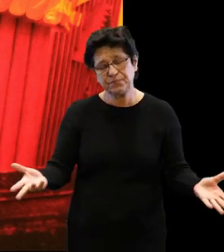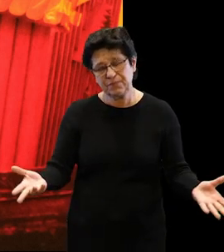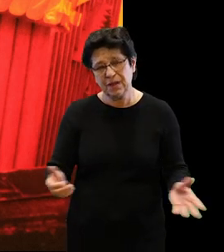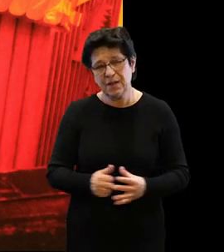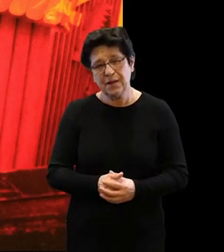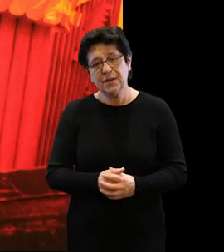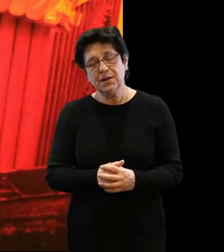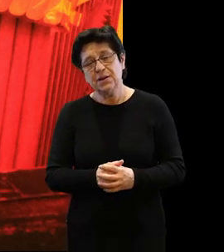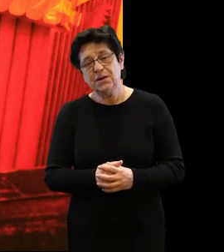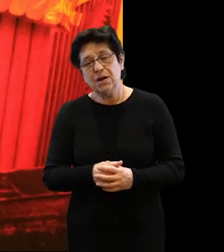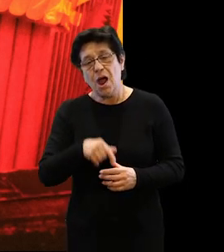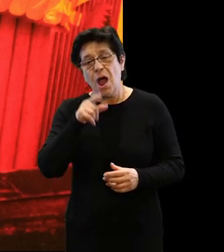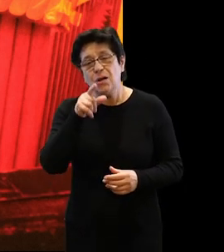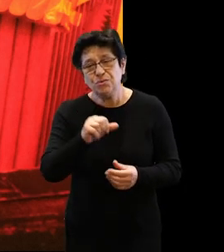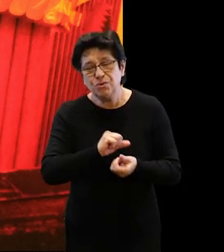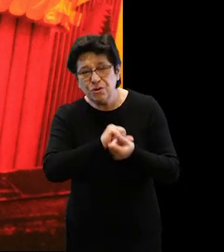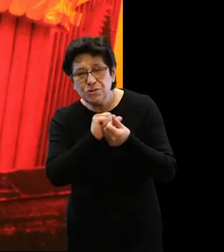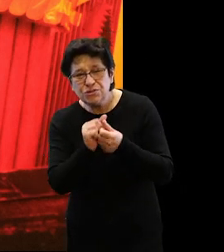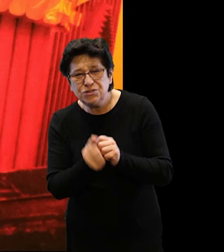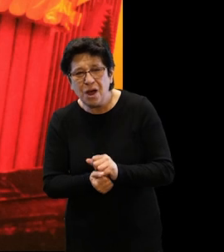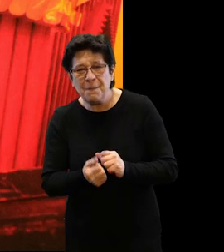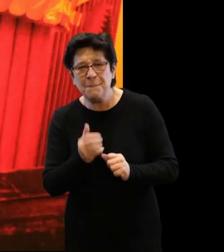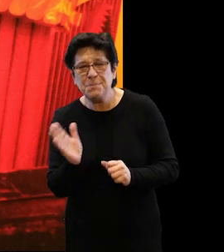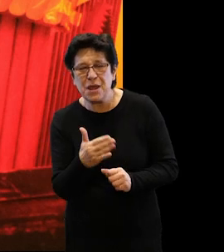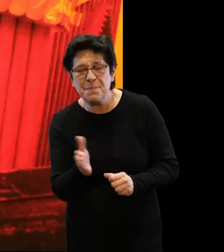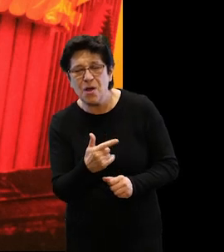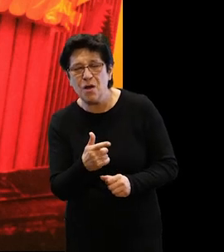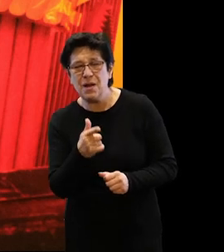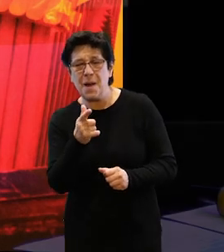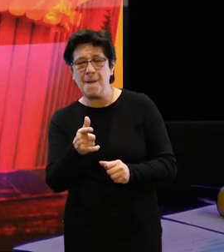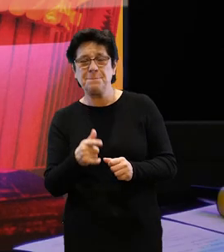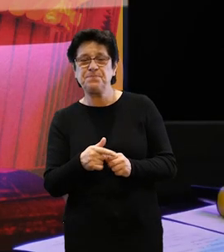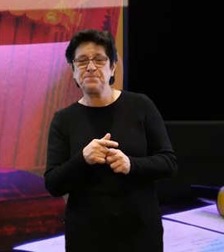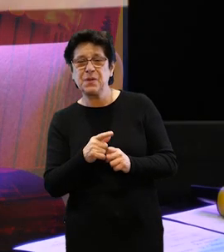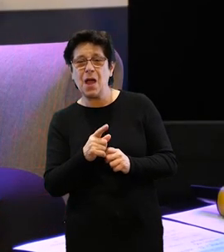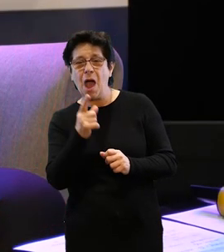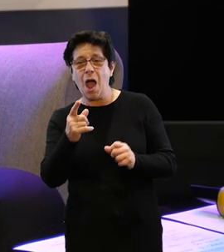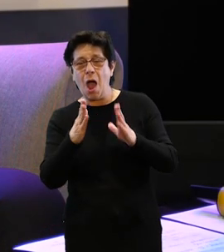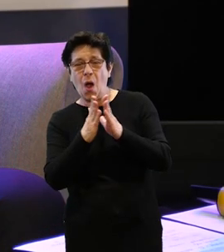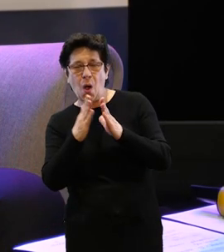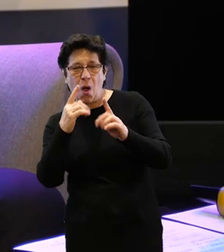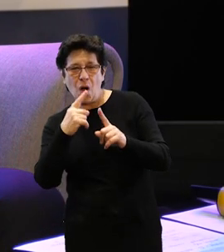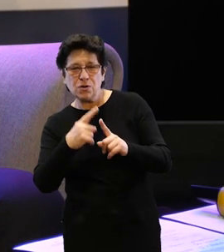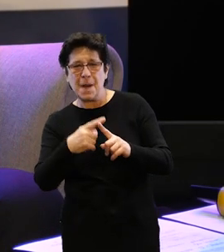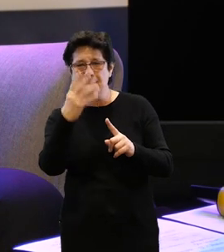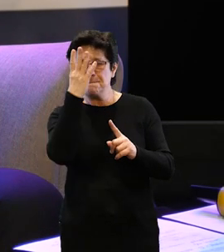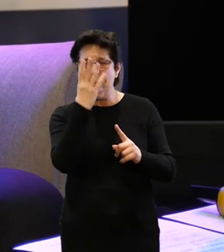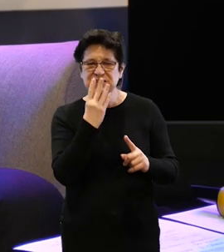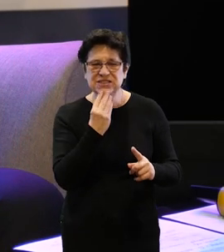zwrócić uwagę tu są bardzo prozaiczne przedmioty jakiś model kościoła maski